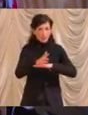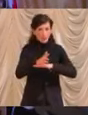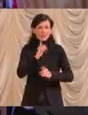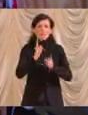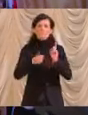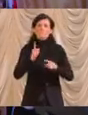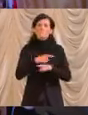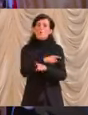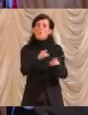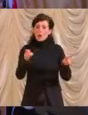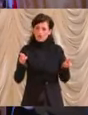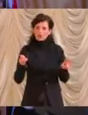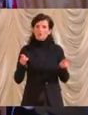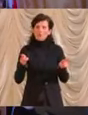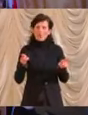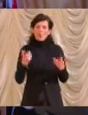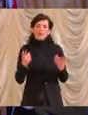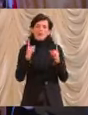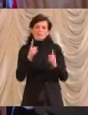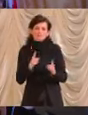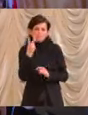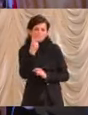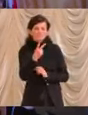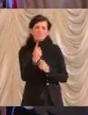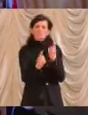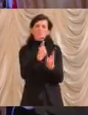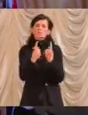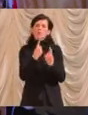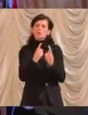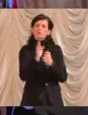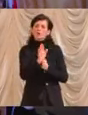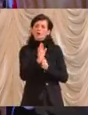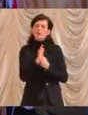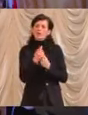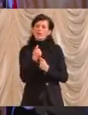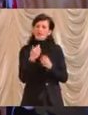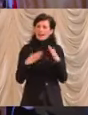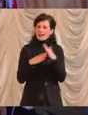e dell'indice di povertà delle nostre singole comunità.